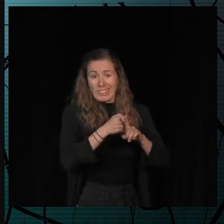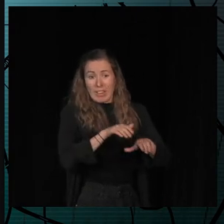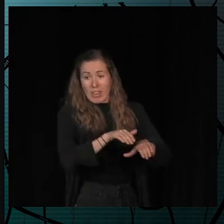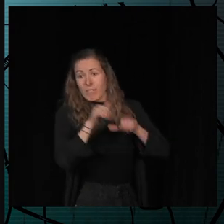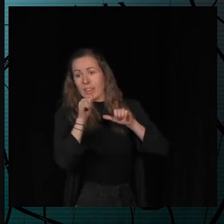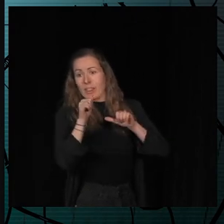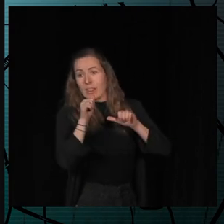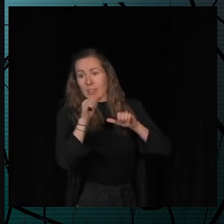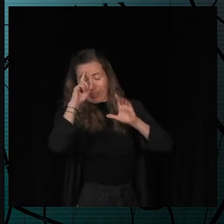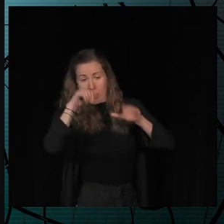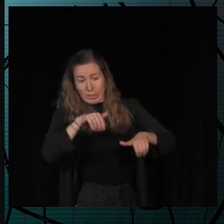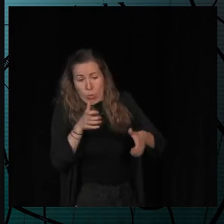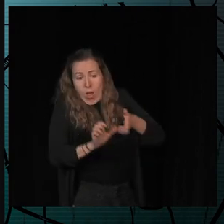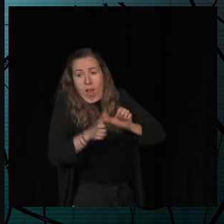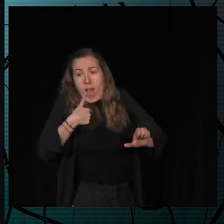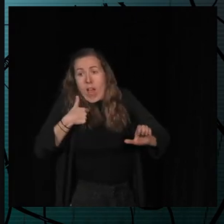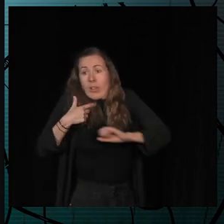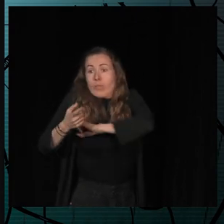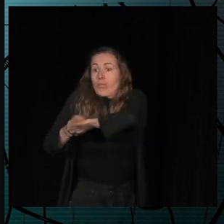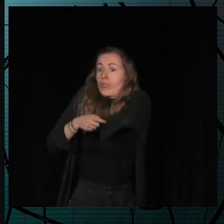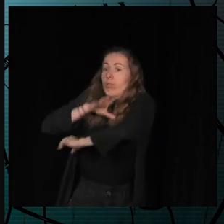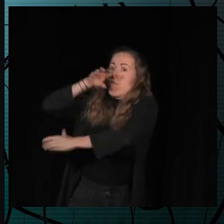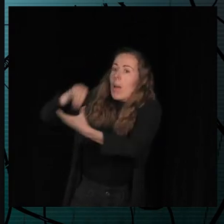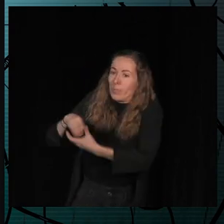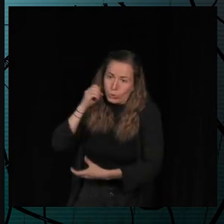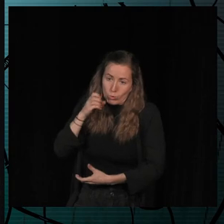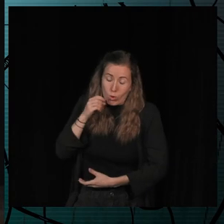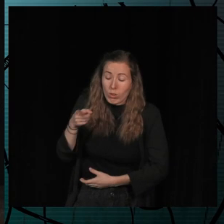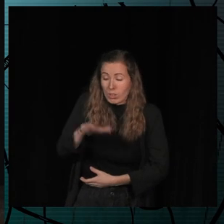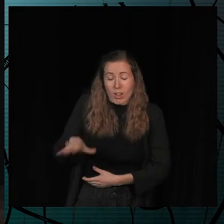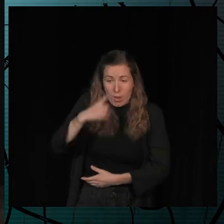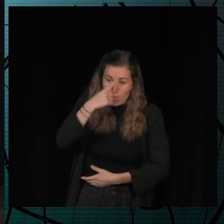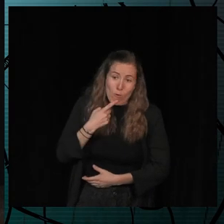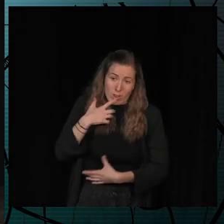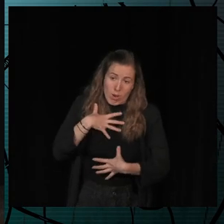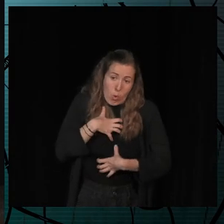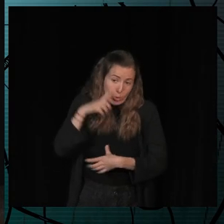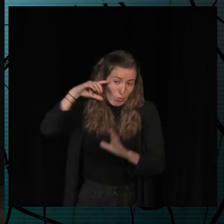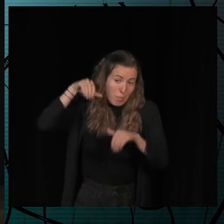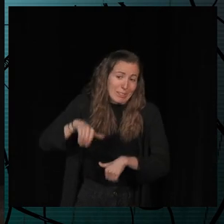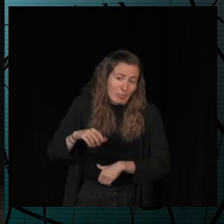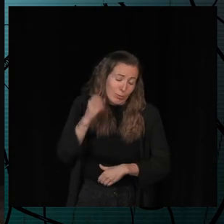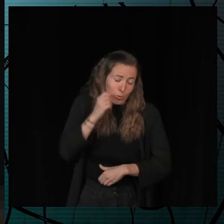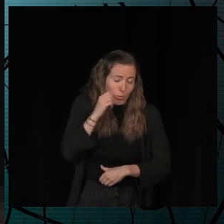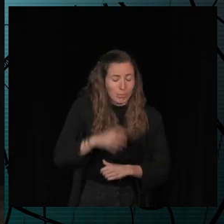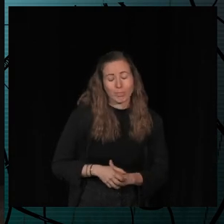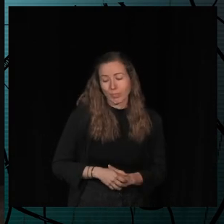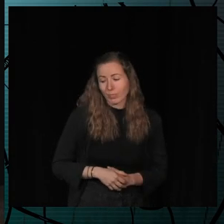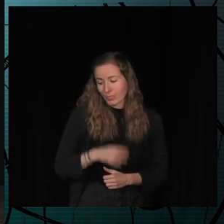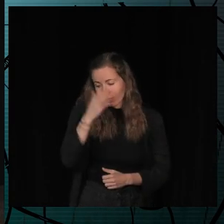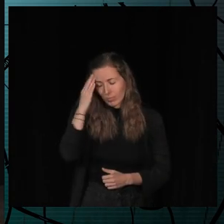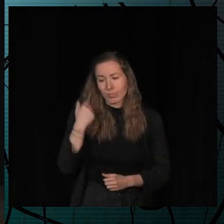jeunes qui ont des symptômes anxiioépressifs assez lourds et alors sur